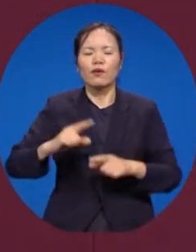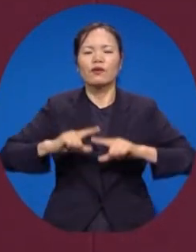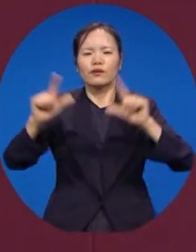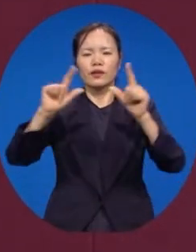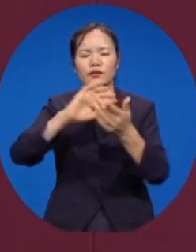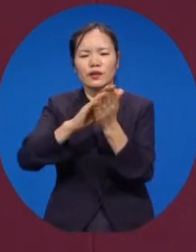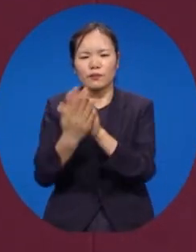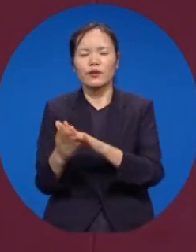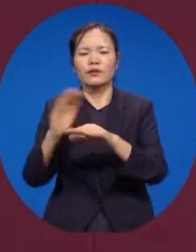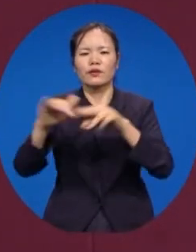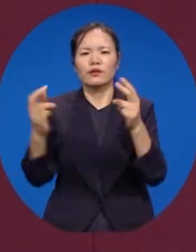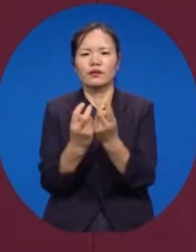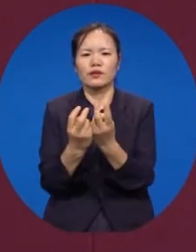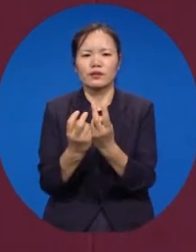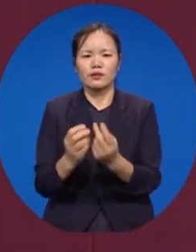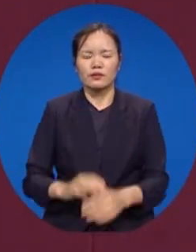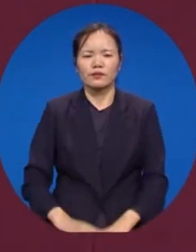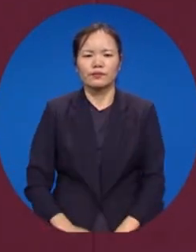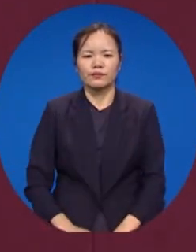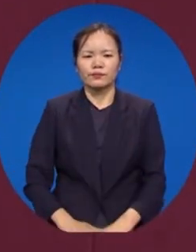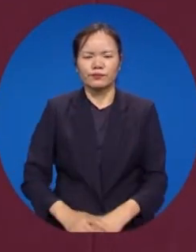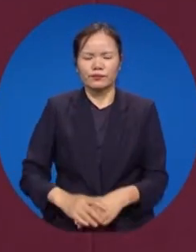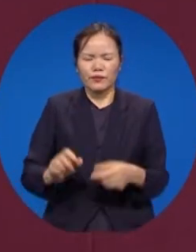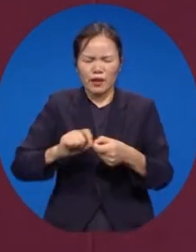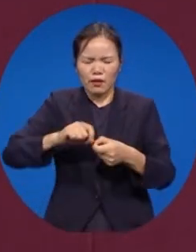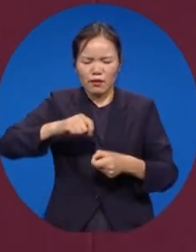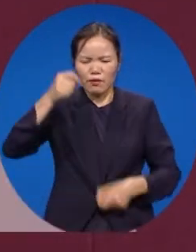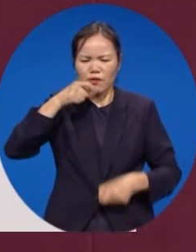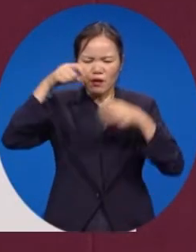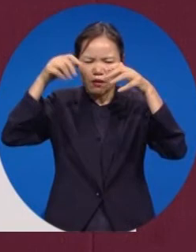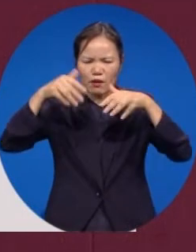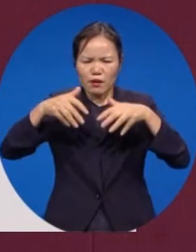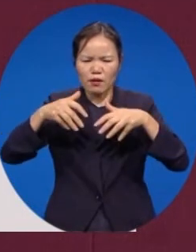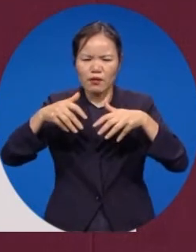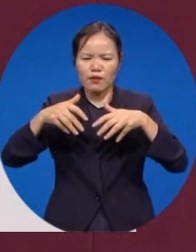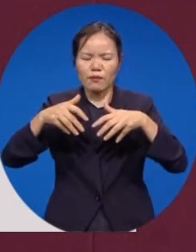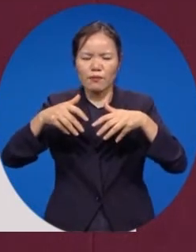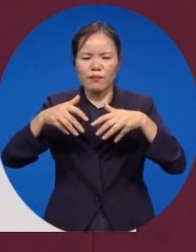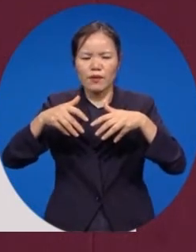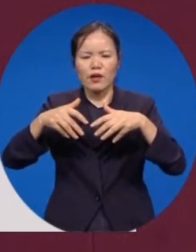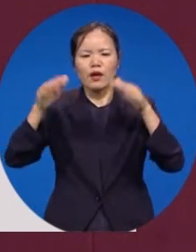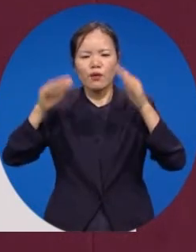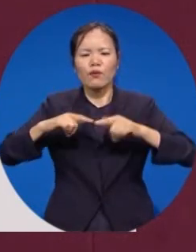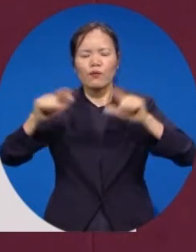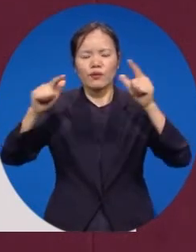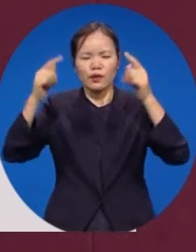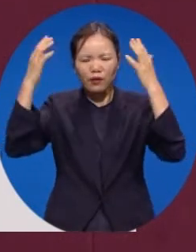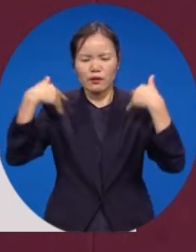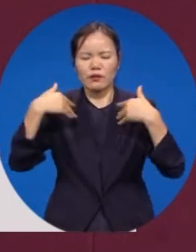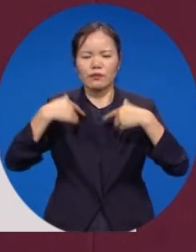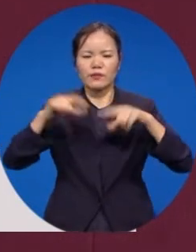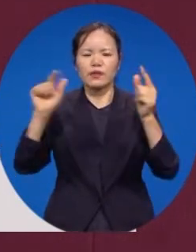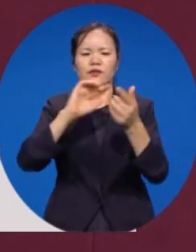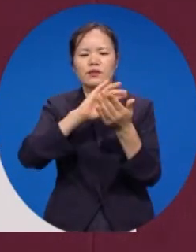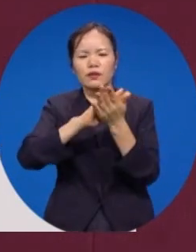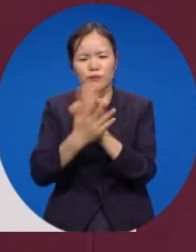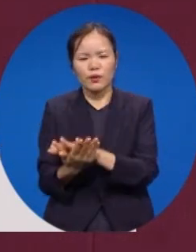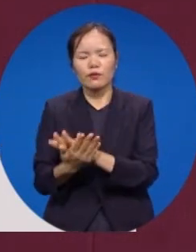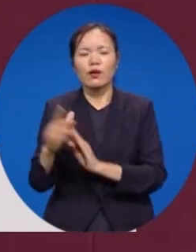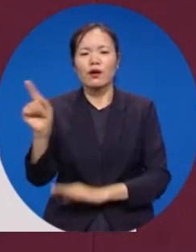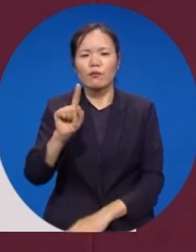대책입니다. 역대 최장의 장마와 집중호우를 기록한 올해 여름의 기상이변은 누가 뭐라고